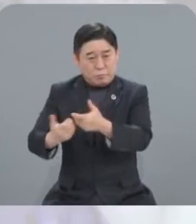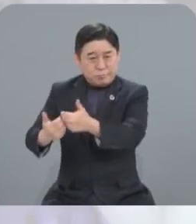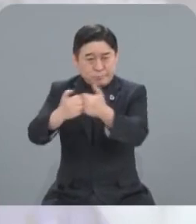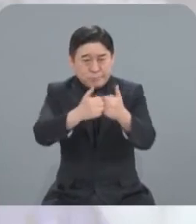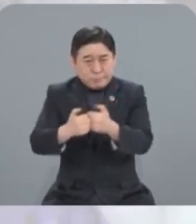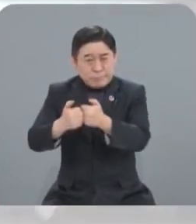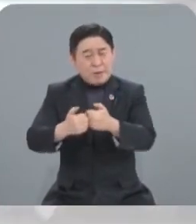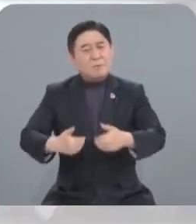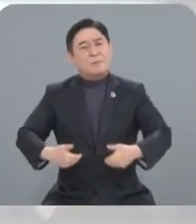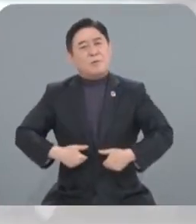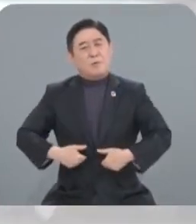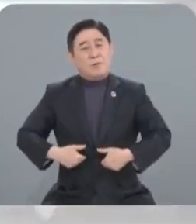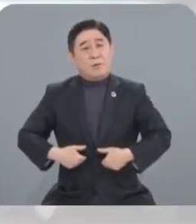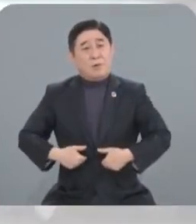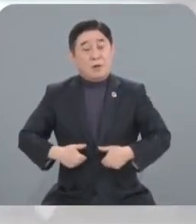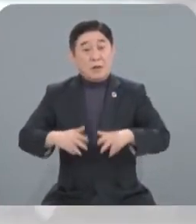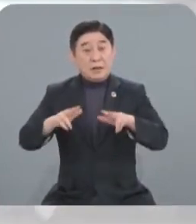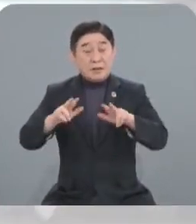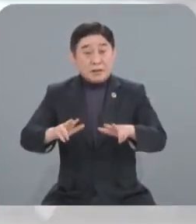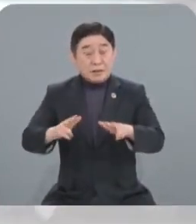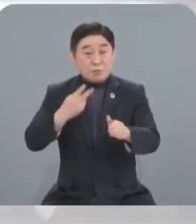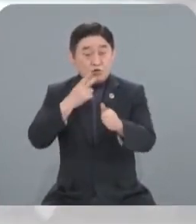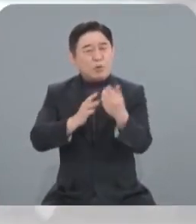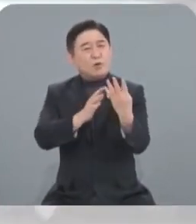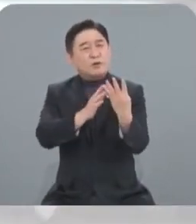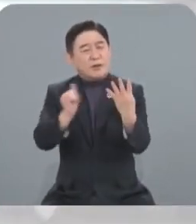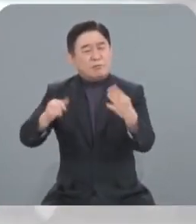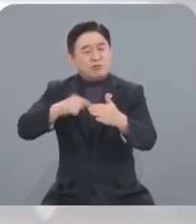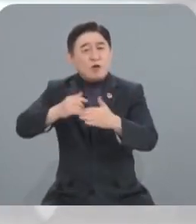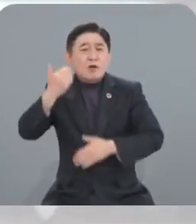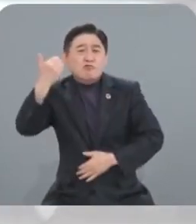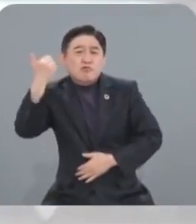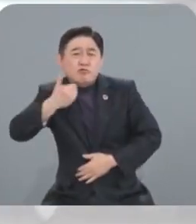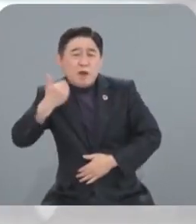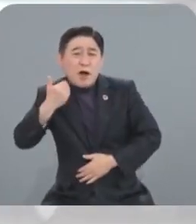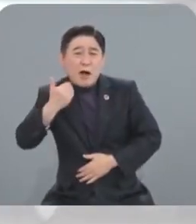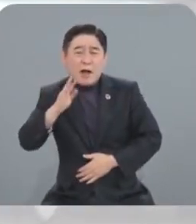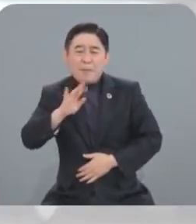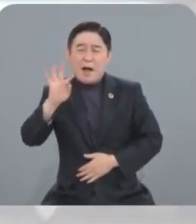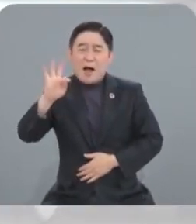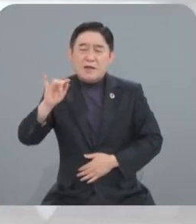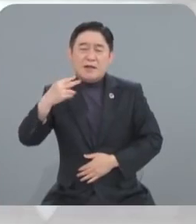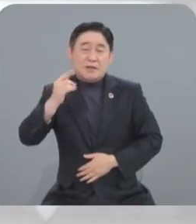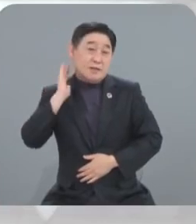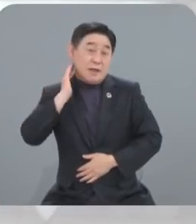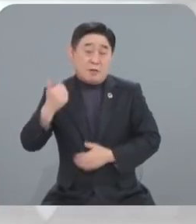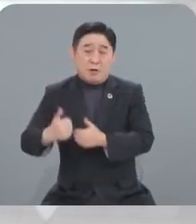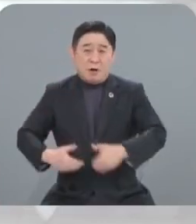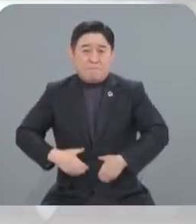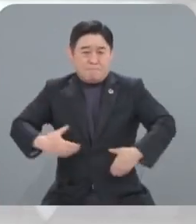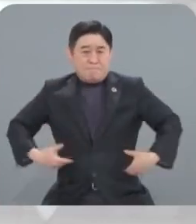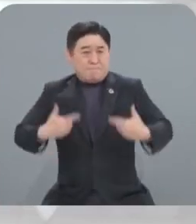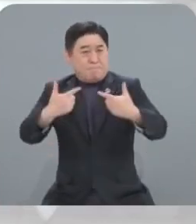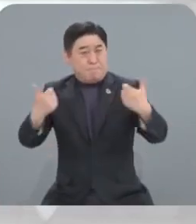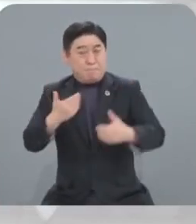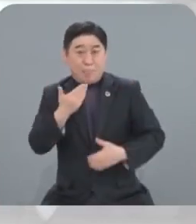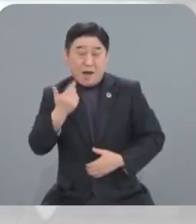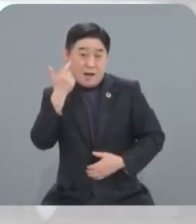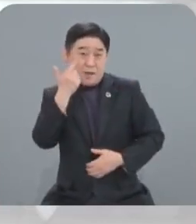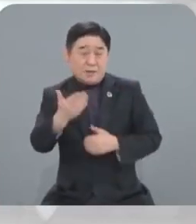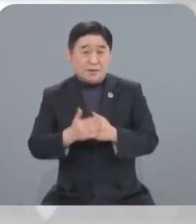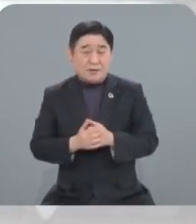합니다 지금 나와있는 후보 중 과연 누가 바이든 대통령을 상대할 수 있다고 생각하십니까